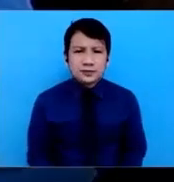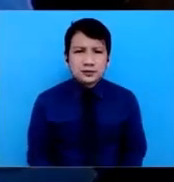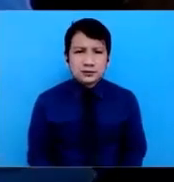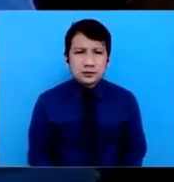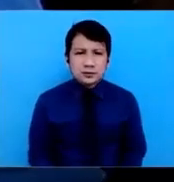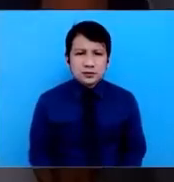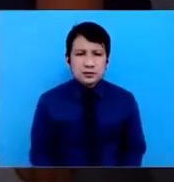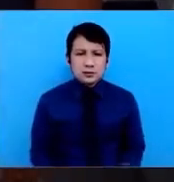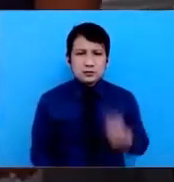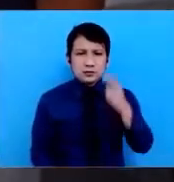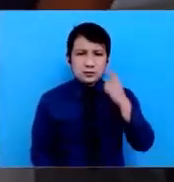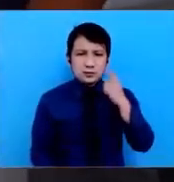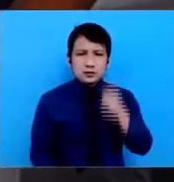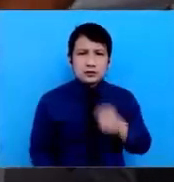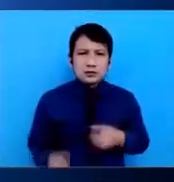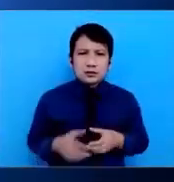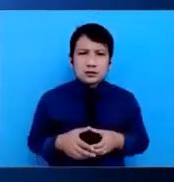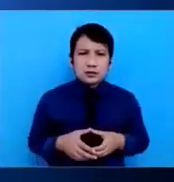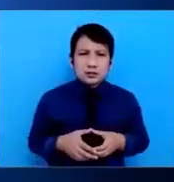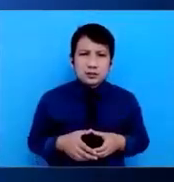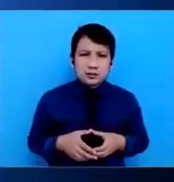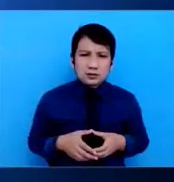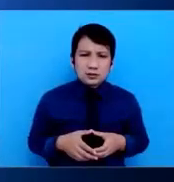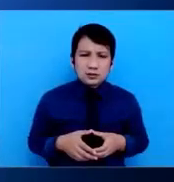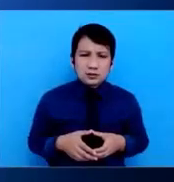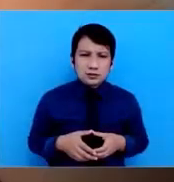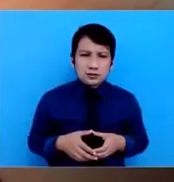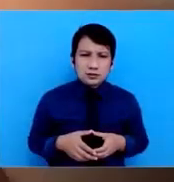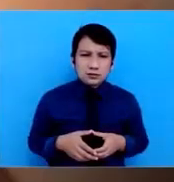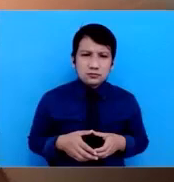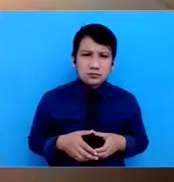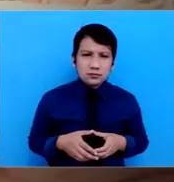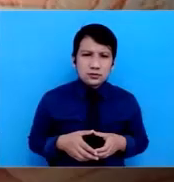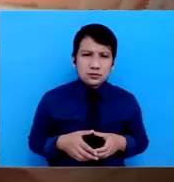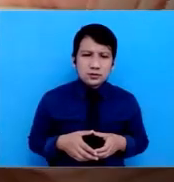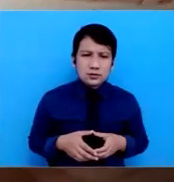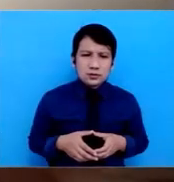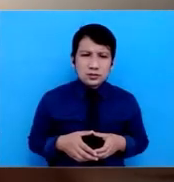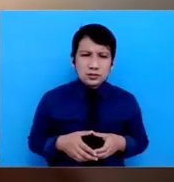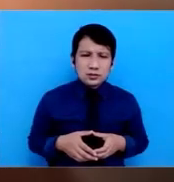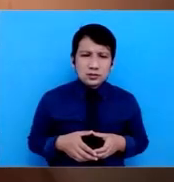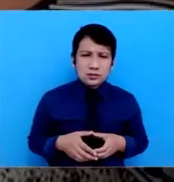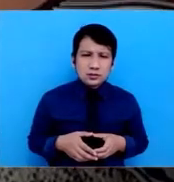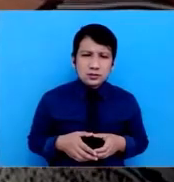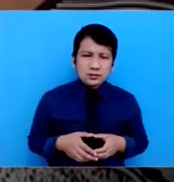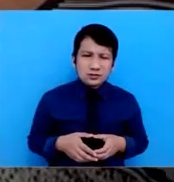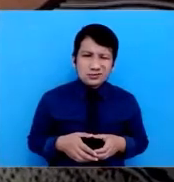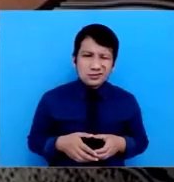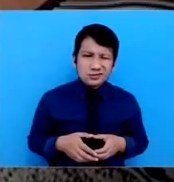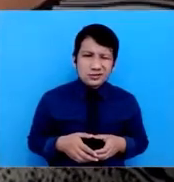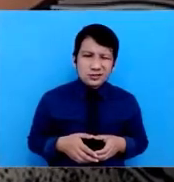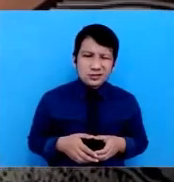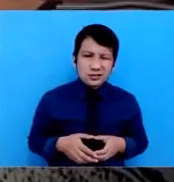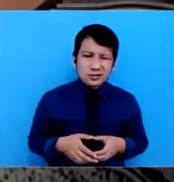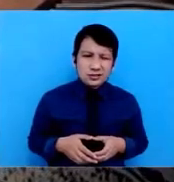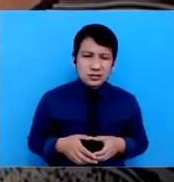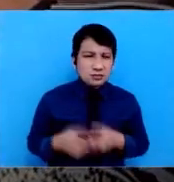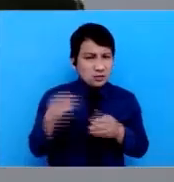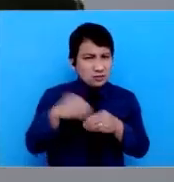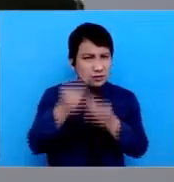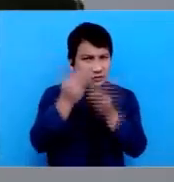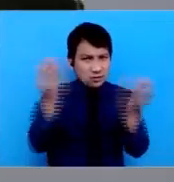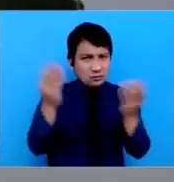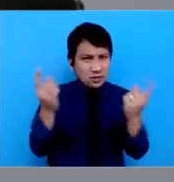2021 is the year of Aling Marites. Sa kabila ng pandemya, ang mga online chismis detectives ay in-in sa mga